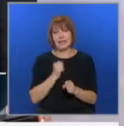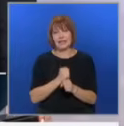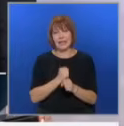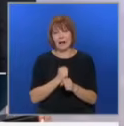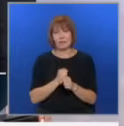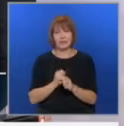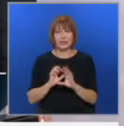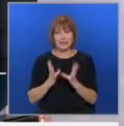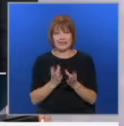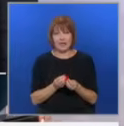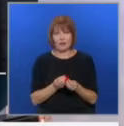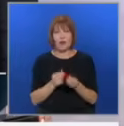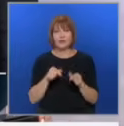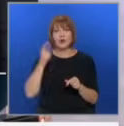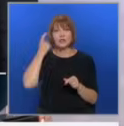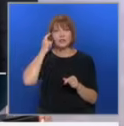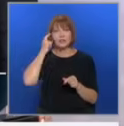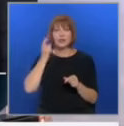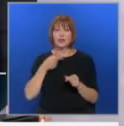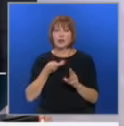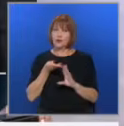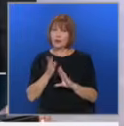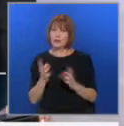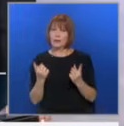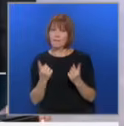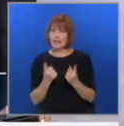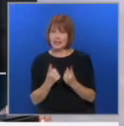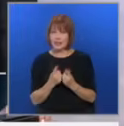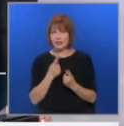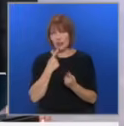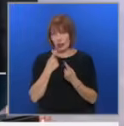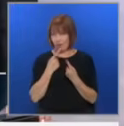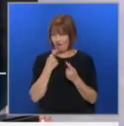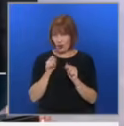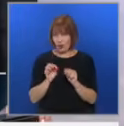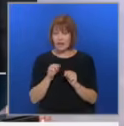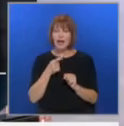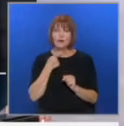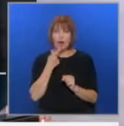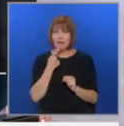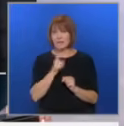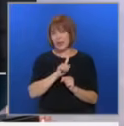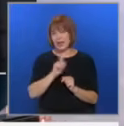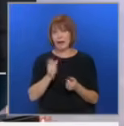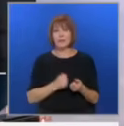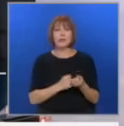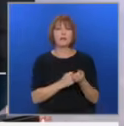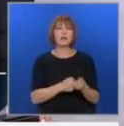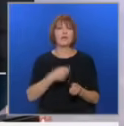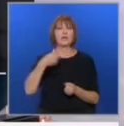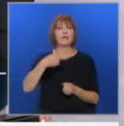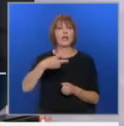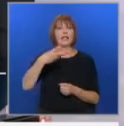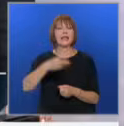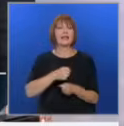в този смисъл ние ще се отзовем на срещата, за да говорим за това, но казахме, че няма да подкрепиме втори и трети